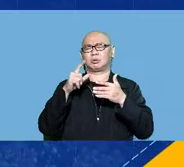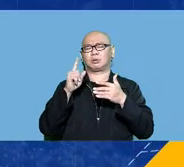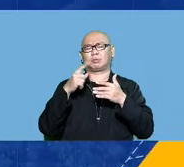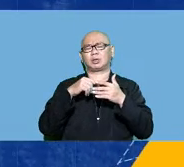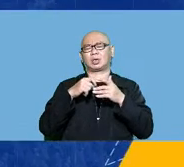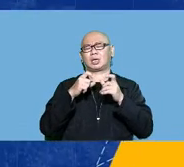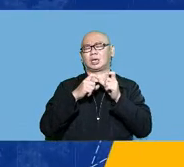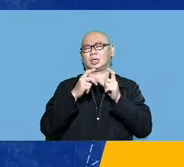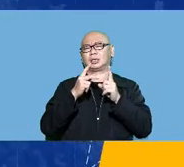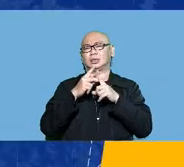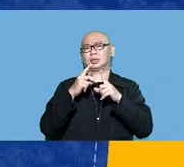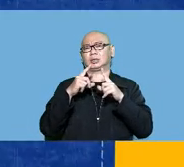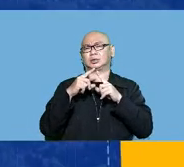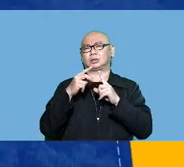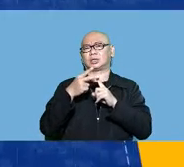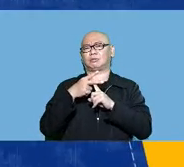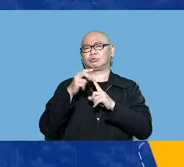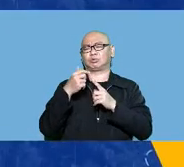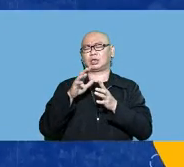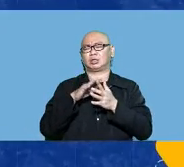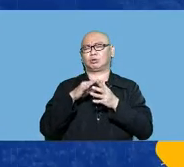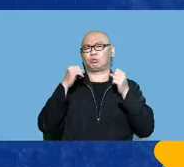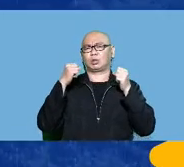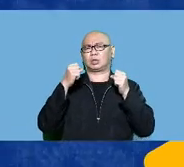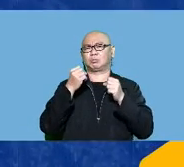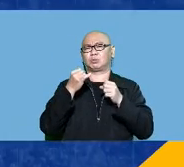sudah diterapkan di bendungan